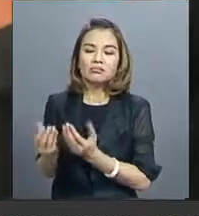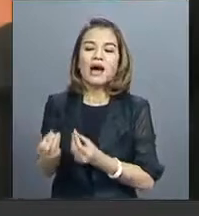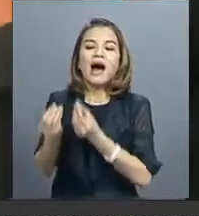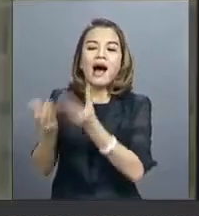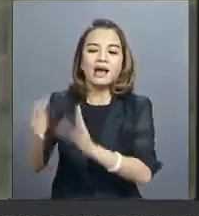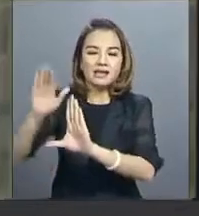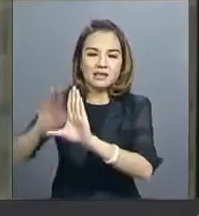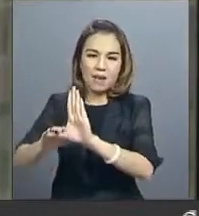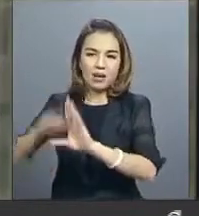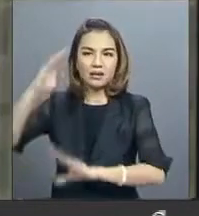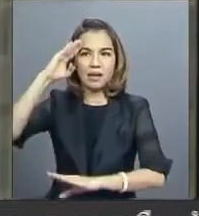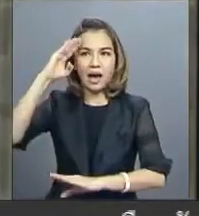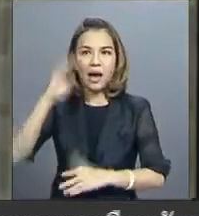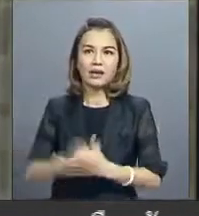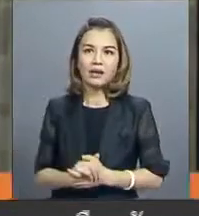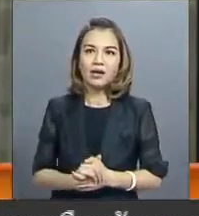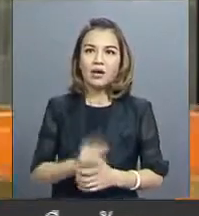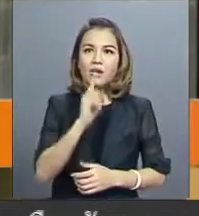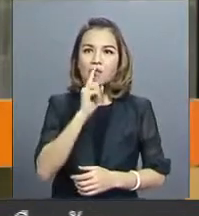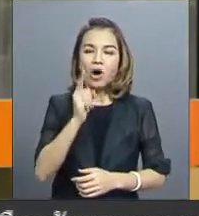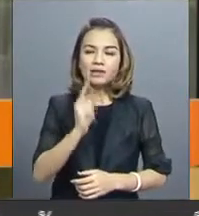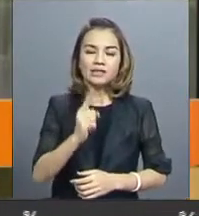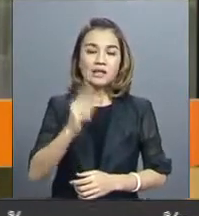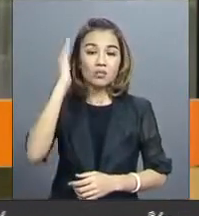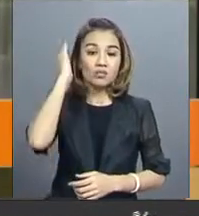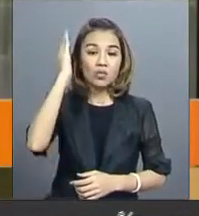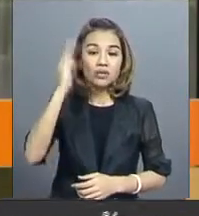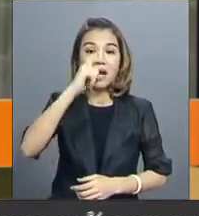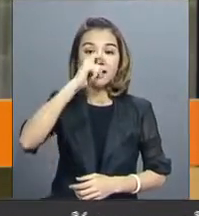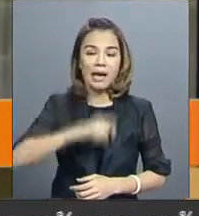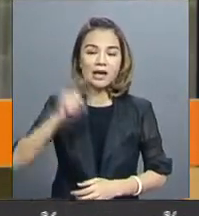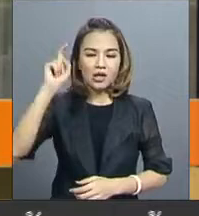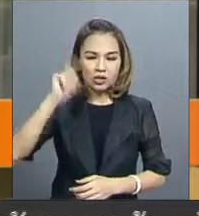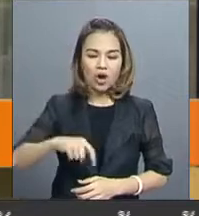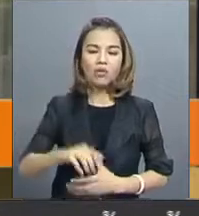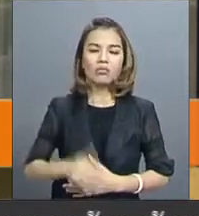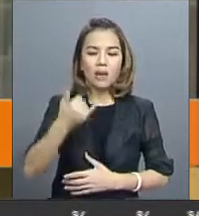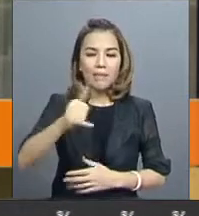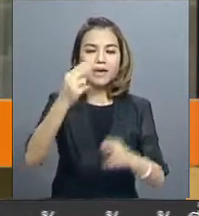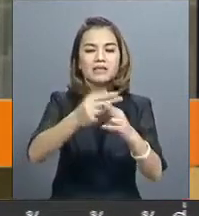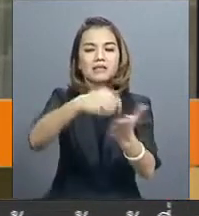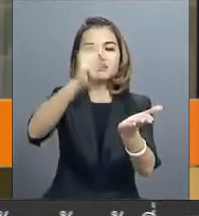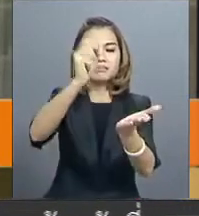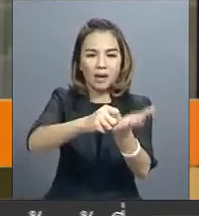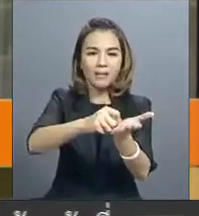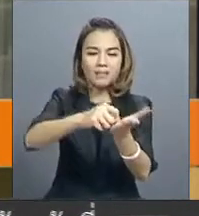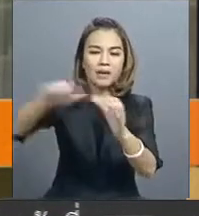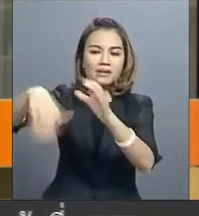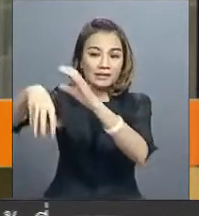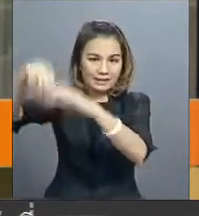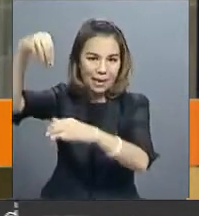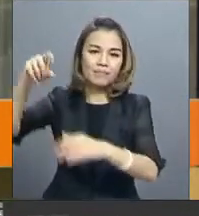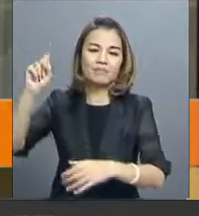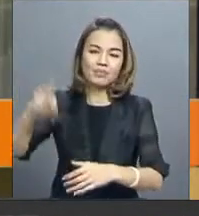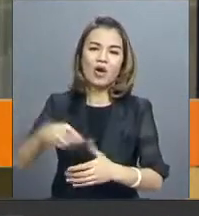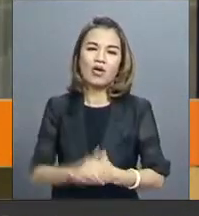ฑ ์เป็นหน้าที่ของหรือว่าที่มันเป็นหน้าที่ของชายไทยทุกคนที่ต้องอย่างน้อยรายงานตัวคือมันมีวิธีอะครับห